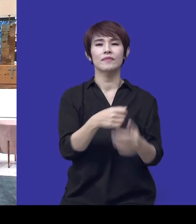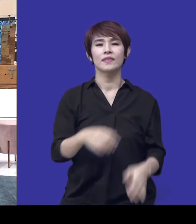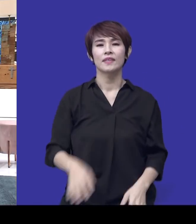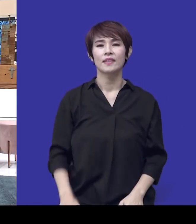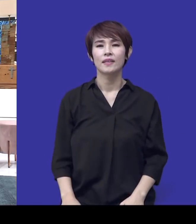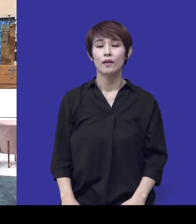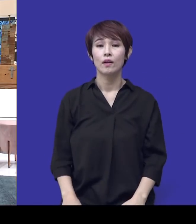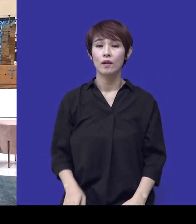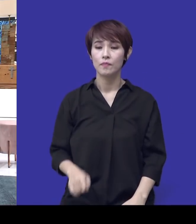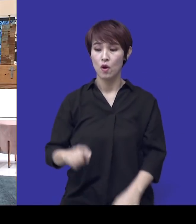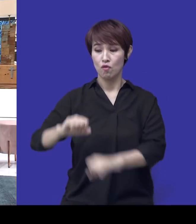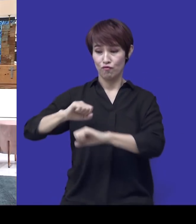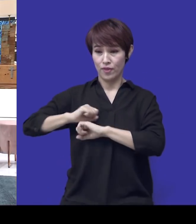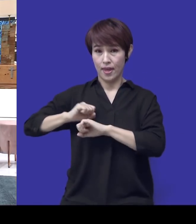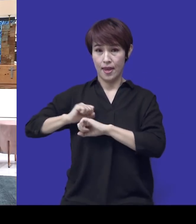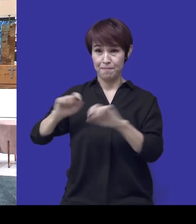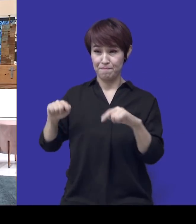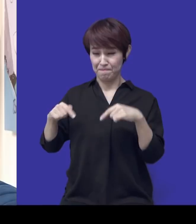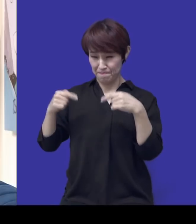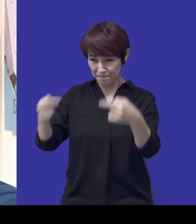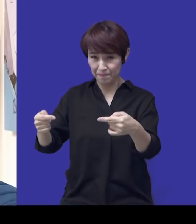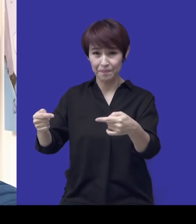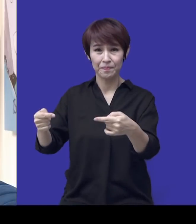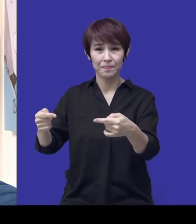예. 이제 군대에서 진짜